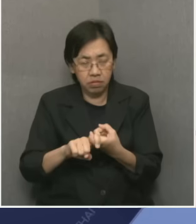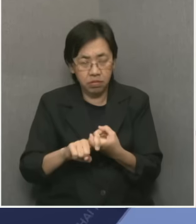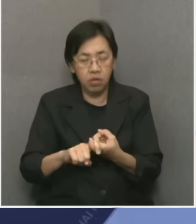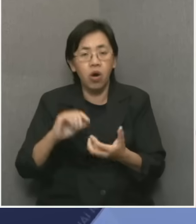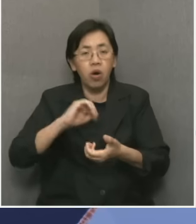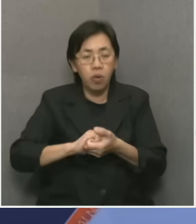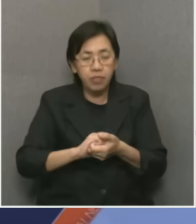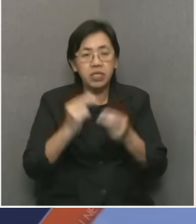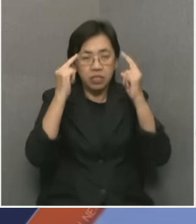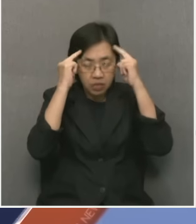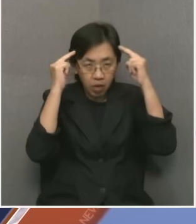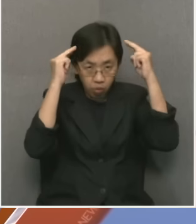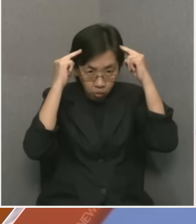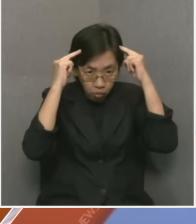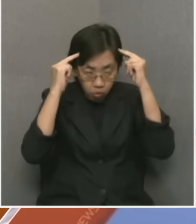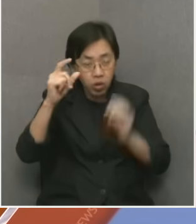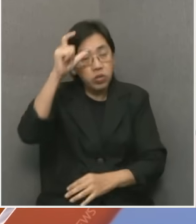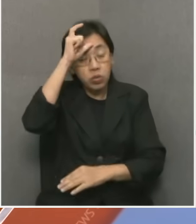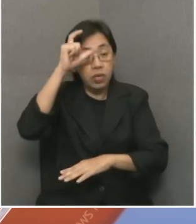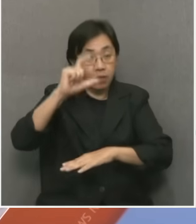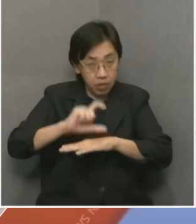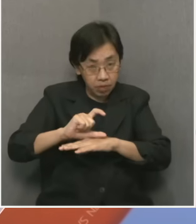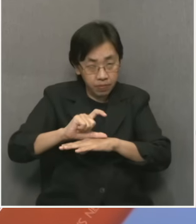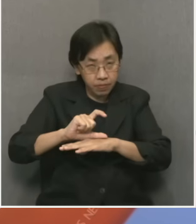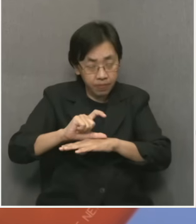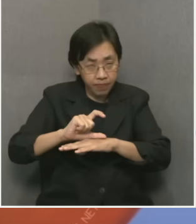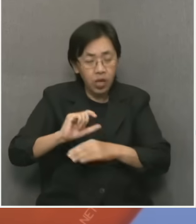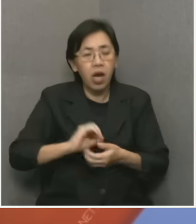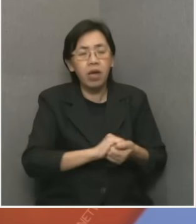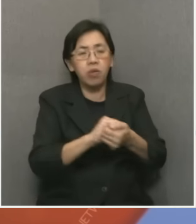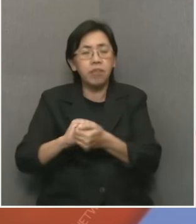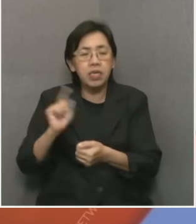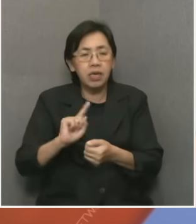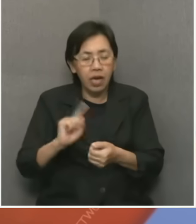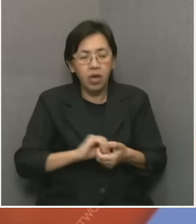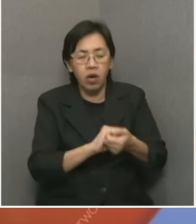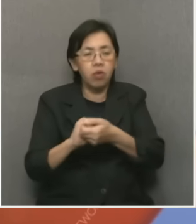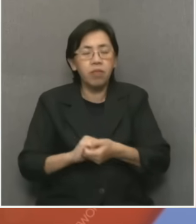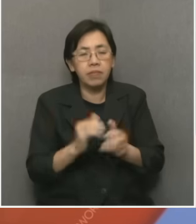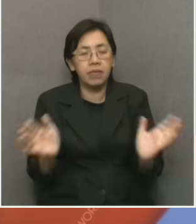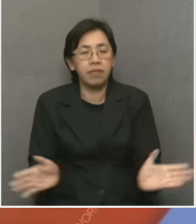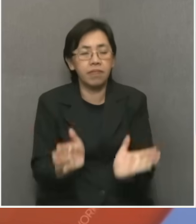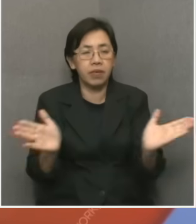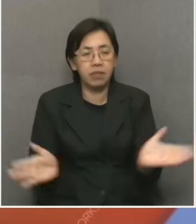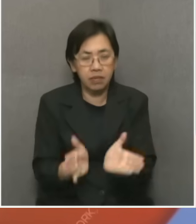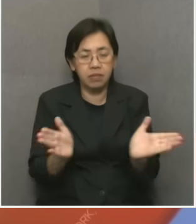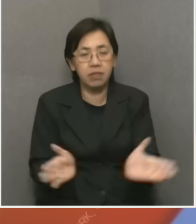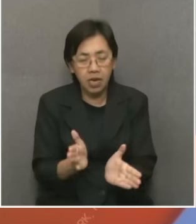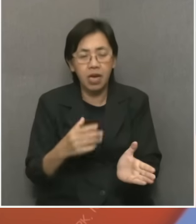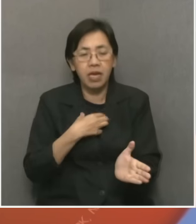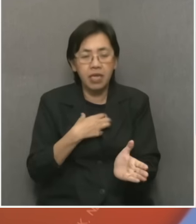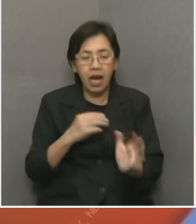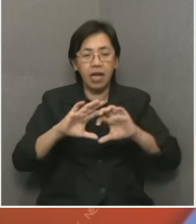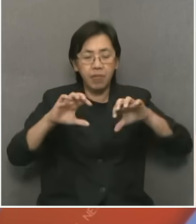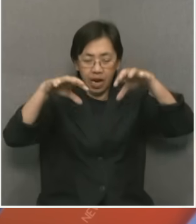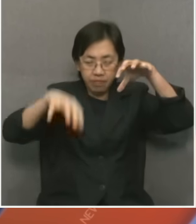าอุดิอาระเบียแล้วก็ตุรกีนะครับในการที่จะร่วมกันผลักดันให้เกิดการต